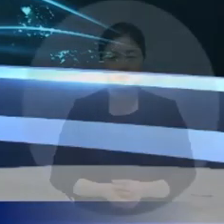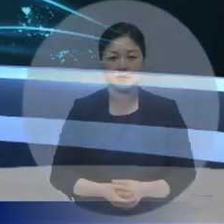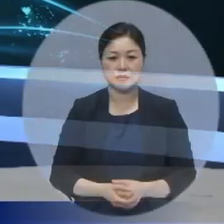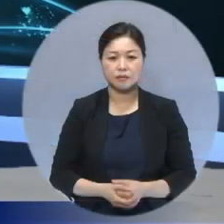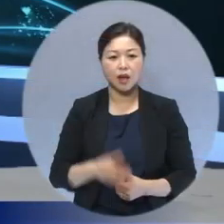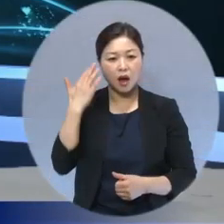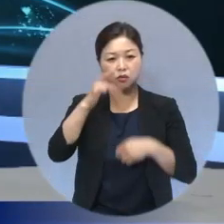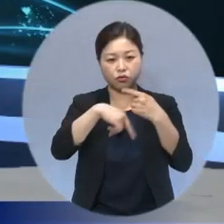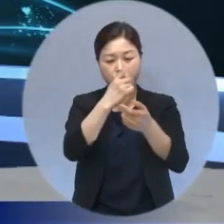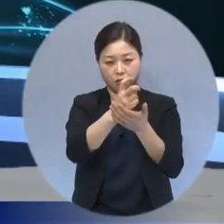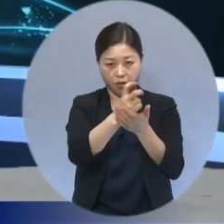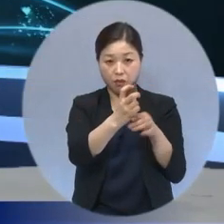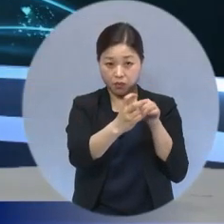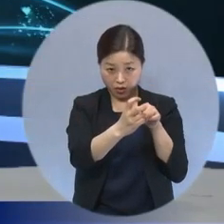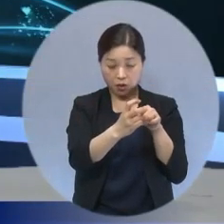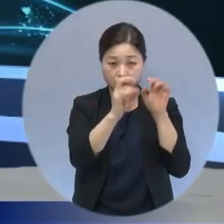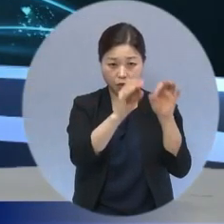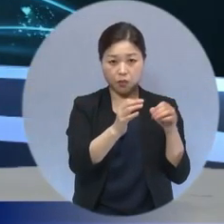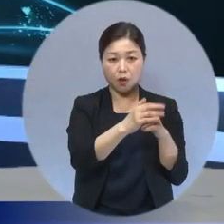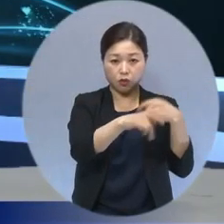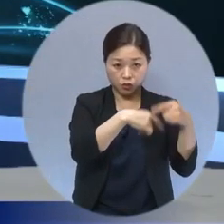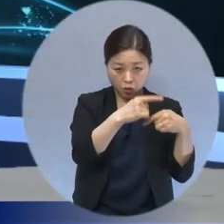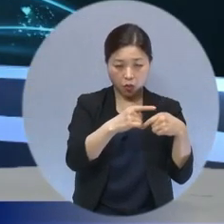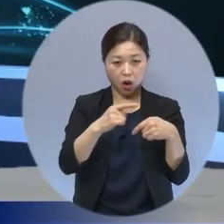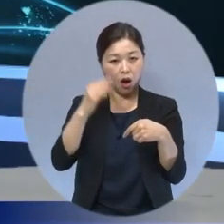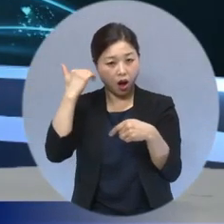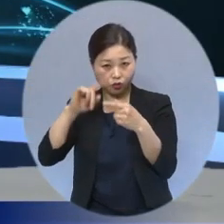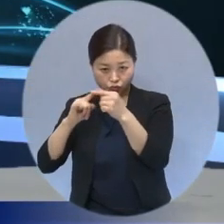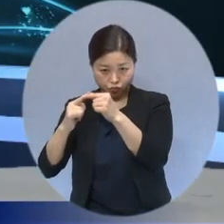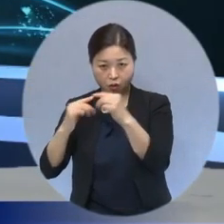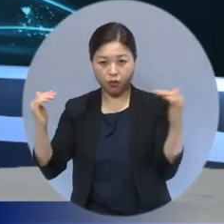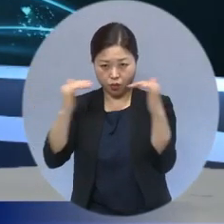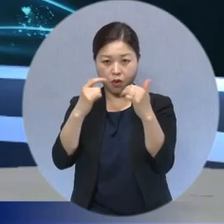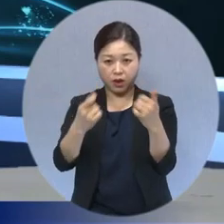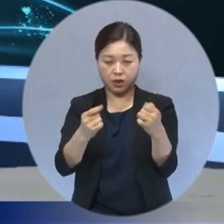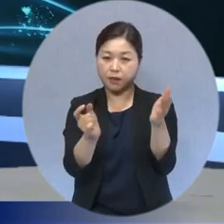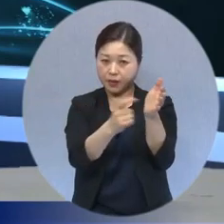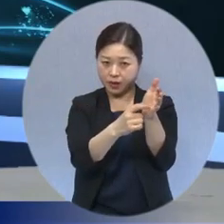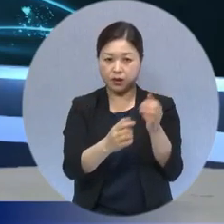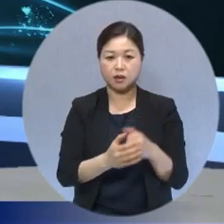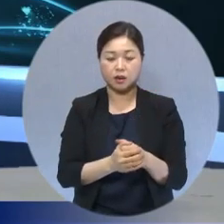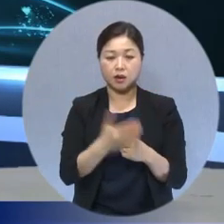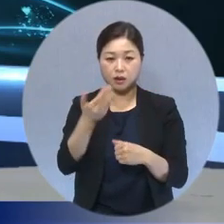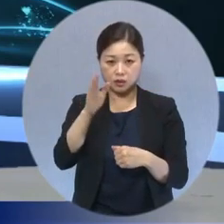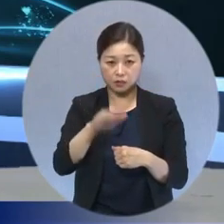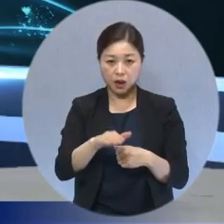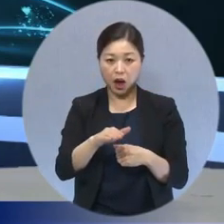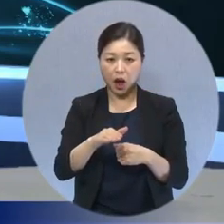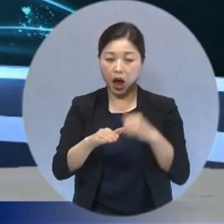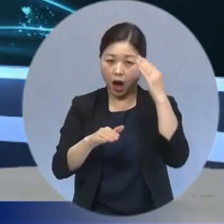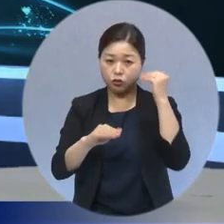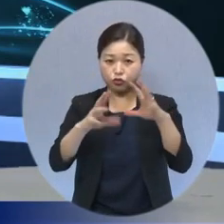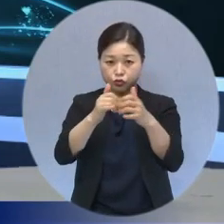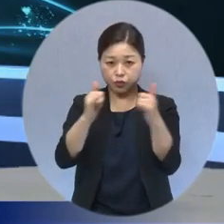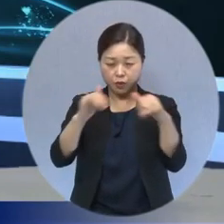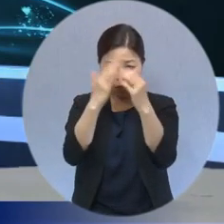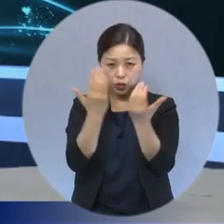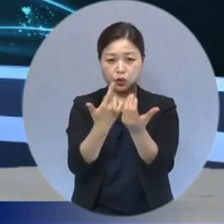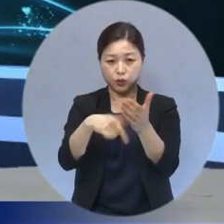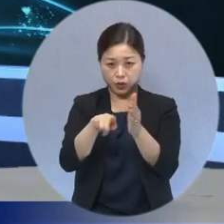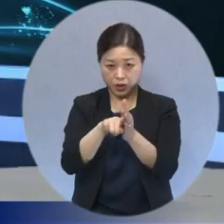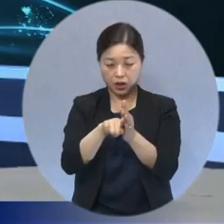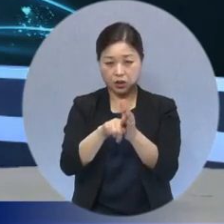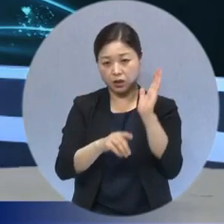한국 수업 법에는 수호와 국어가 동등하다고 명시되어 있습니다 하지만 대한민국 국민 모두를 위한